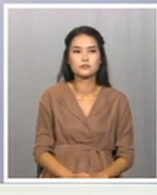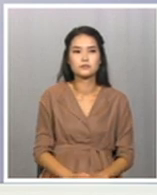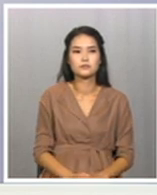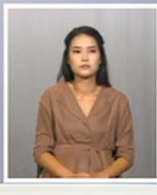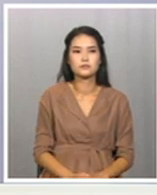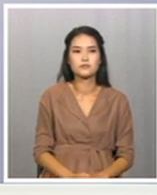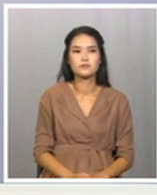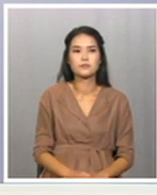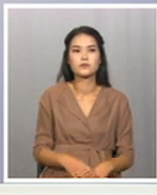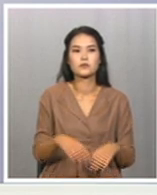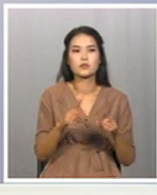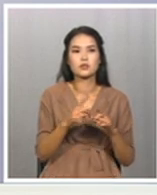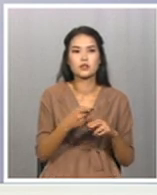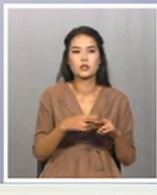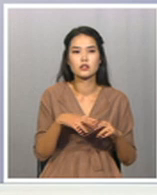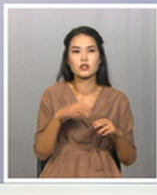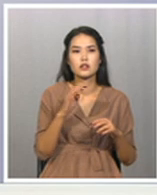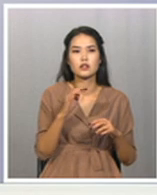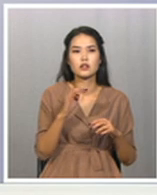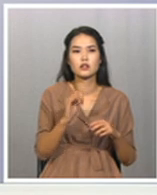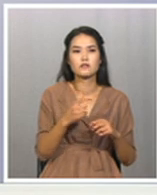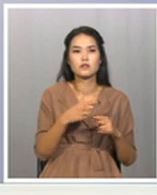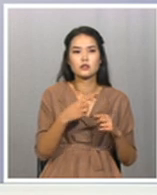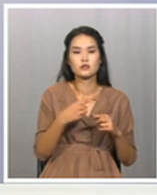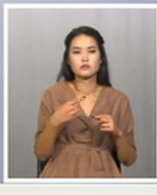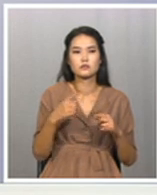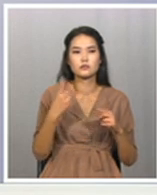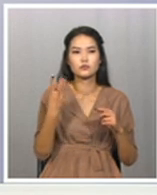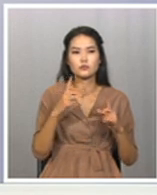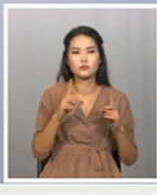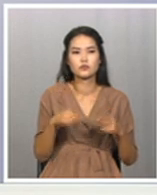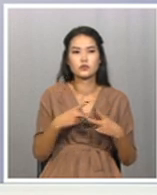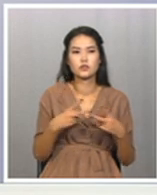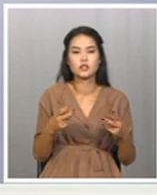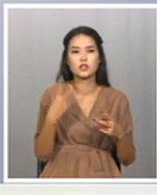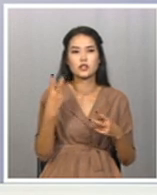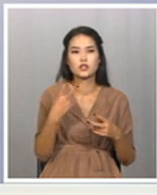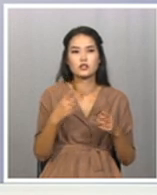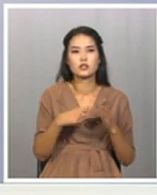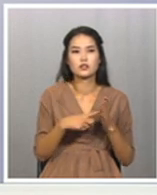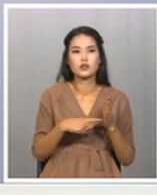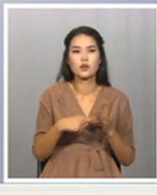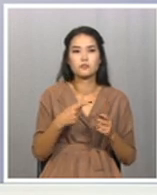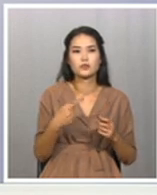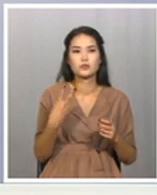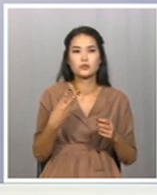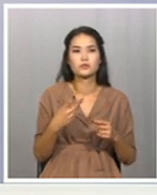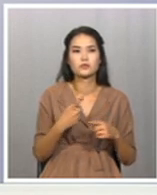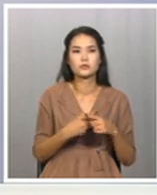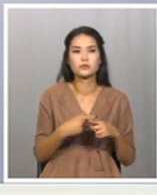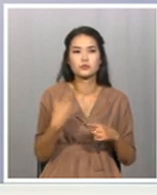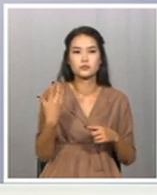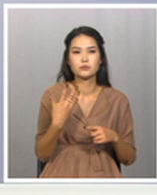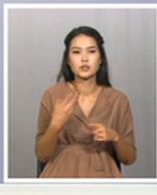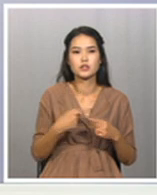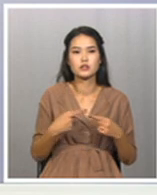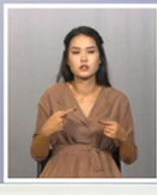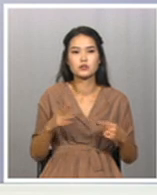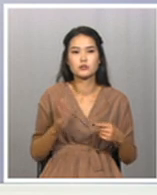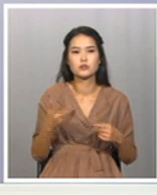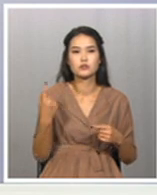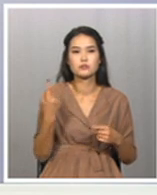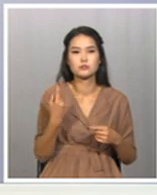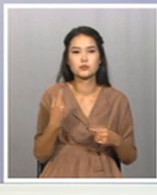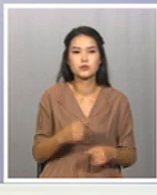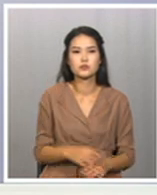Енді x-тің орнына минус 3-ті қоямыз. Сол кезде 2 бөлінген минус 3 қосылған 5. Минус 3 қосылған 5